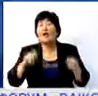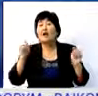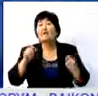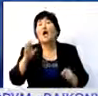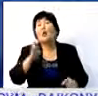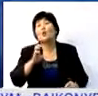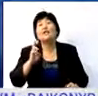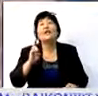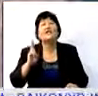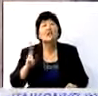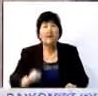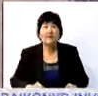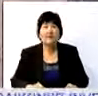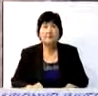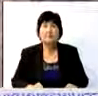Ауисхан Кадырбаев.